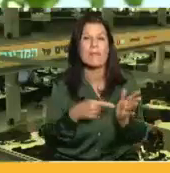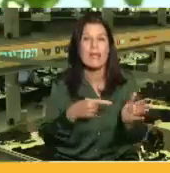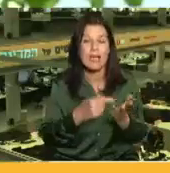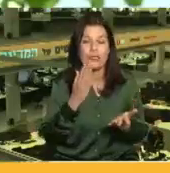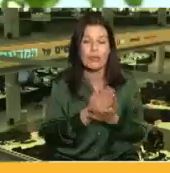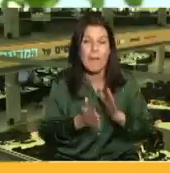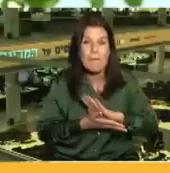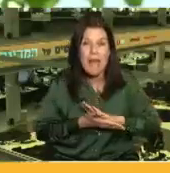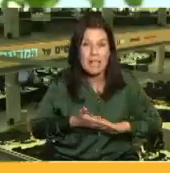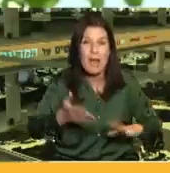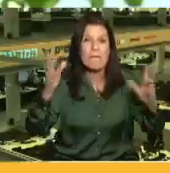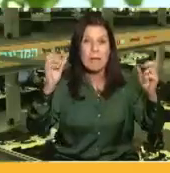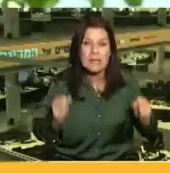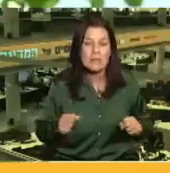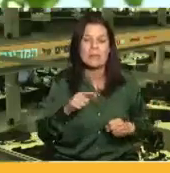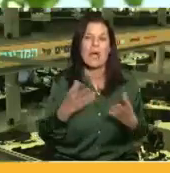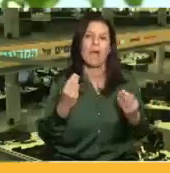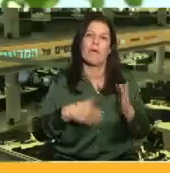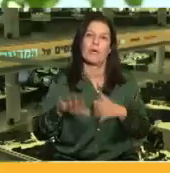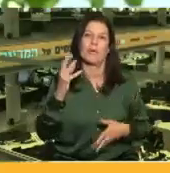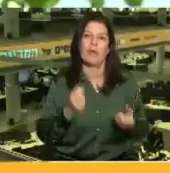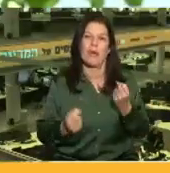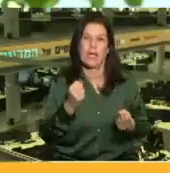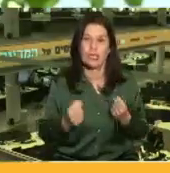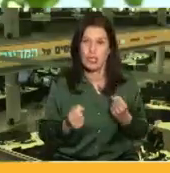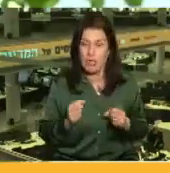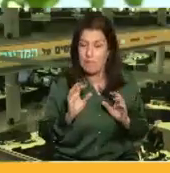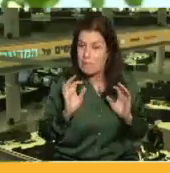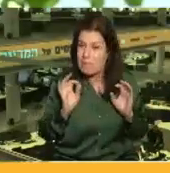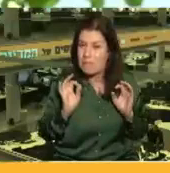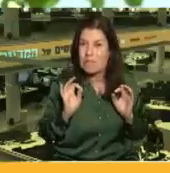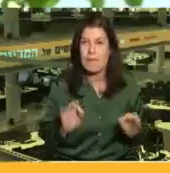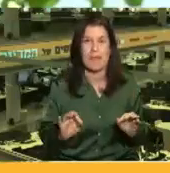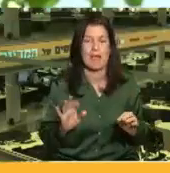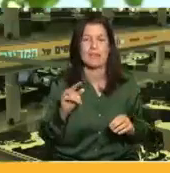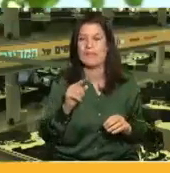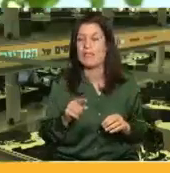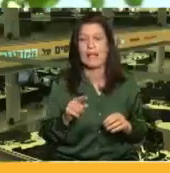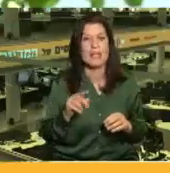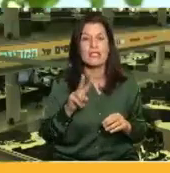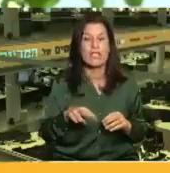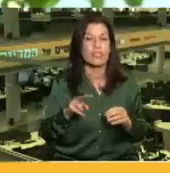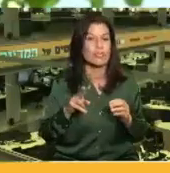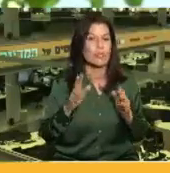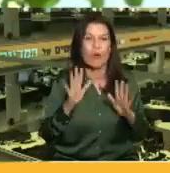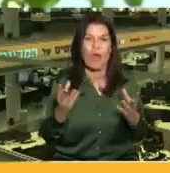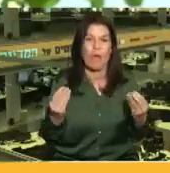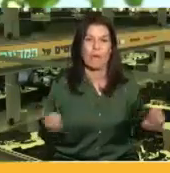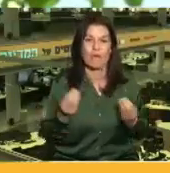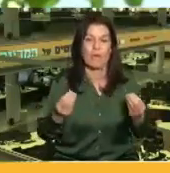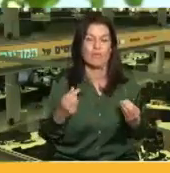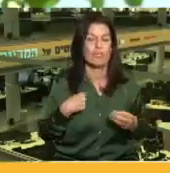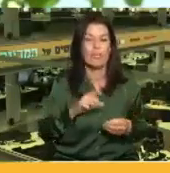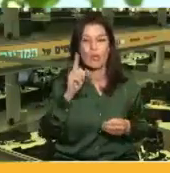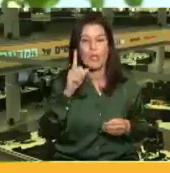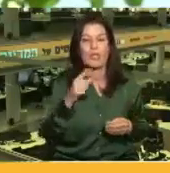בבסיס, הרבה יותר קשה, וזה מתחיל מהעיריות, וזה מתחיל בכל כך הרבה דברים שהם כבר, שאני כבר לא יודעת על מה להצביע בדיוק, אבל זה פשוט, זה